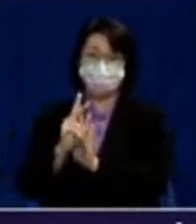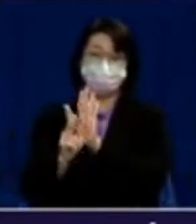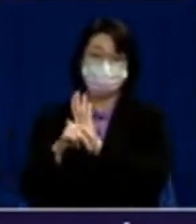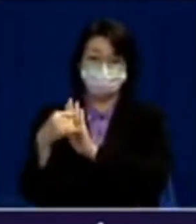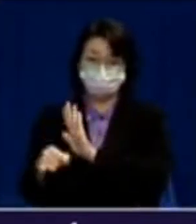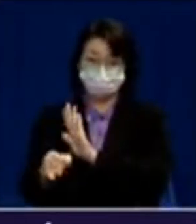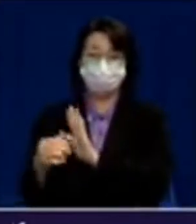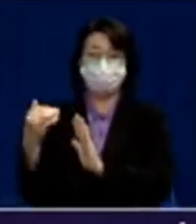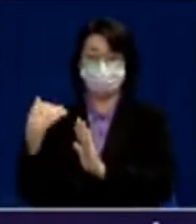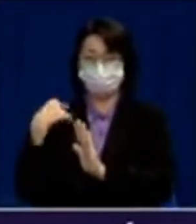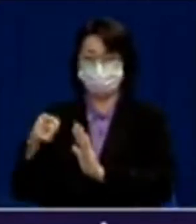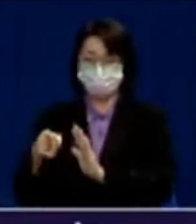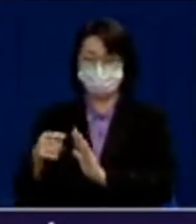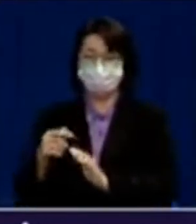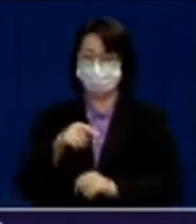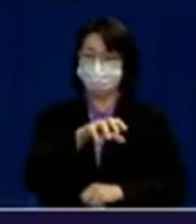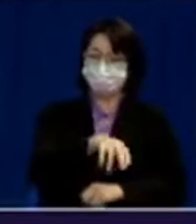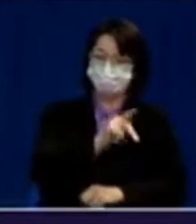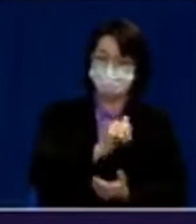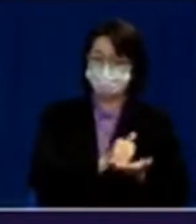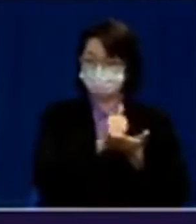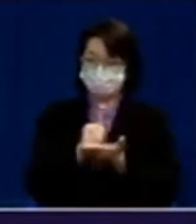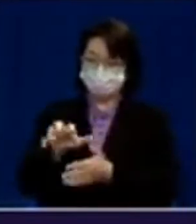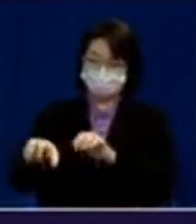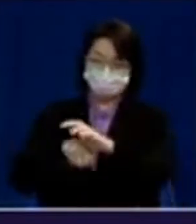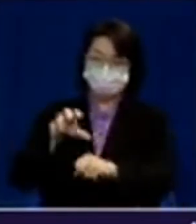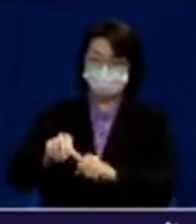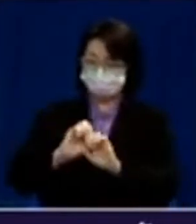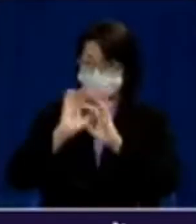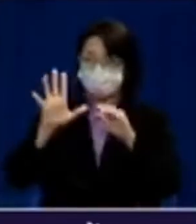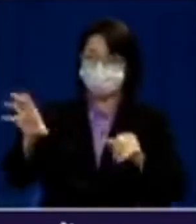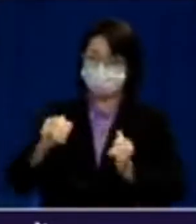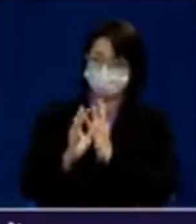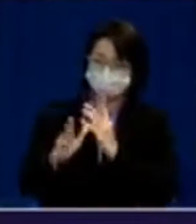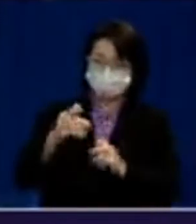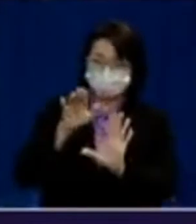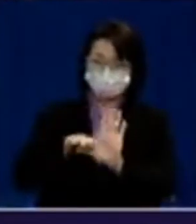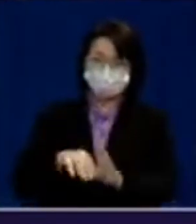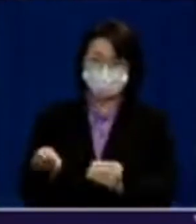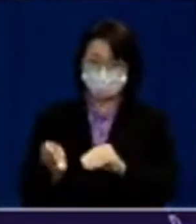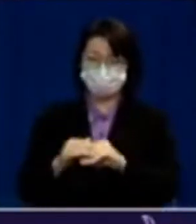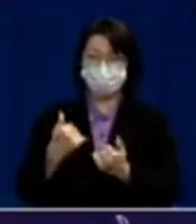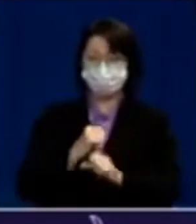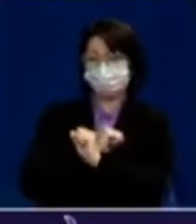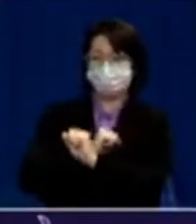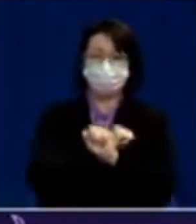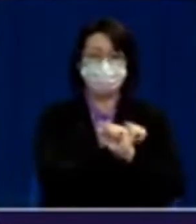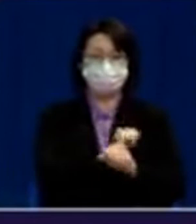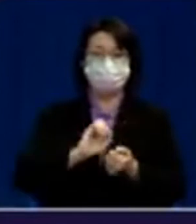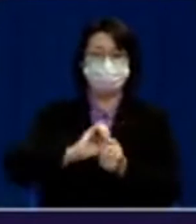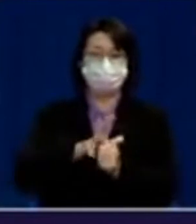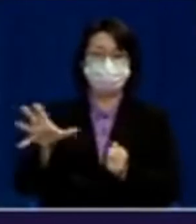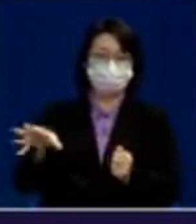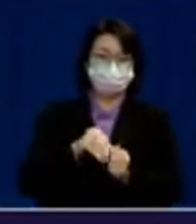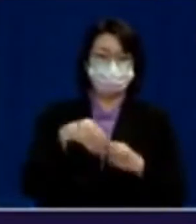กำชับให้หน่วยงานในพื้นที่ได้เพิ่มความทีออกมาตรการลาดตระเวนนะคะตามแนวชายแดนเพิ่มขึ้นค่ะมาเดี๋ยวเราไปติดตามกันว่า